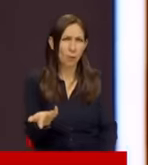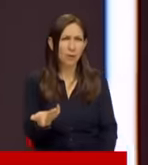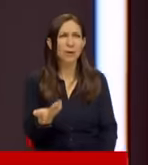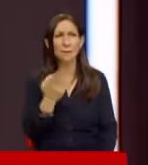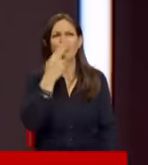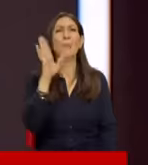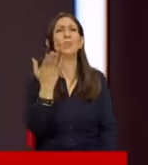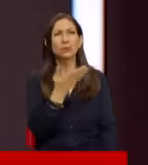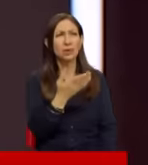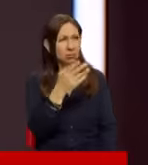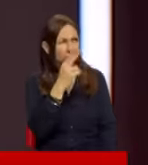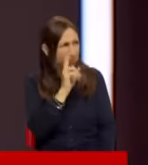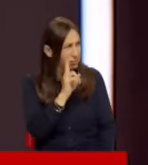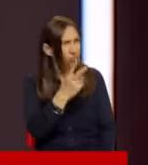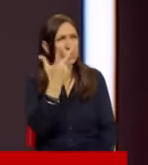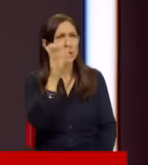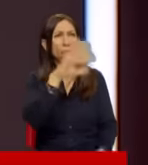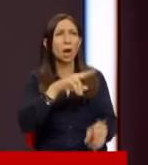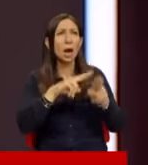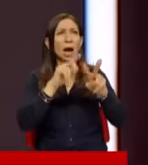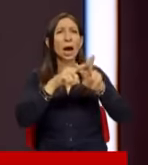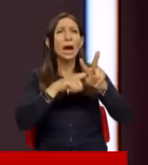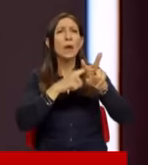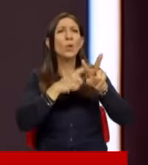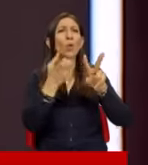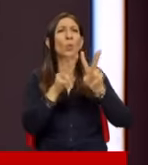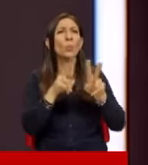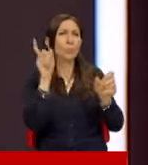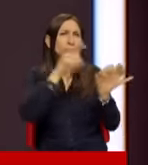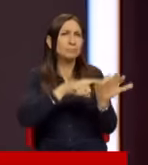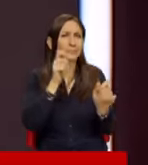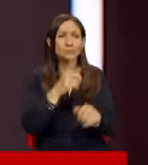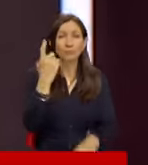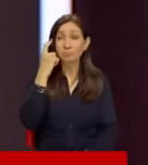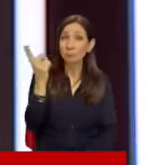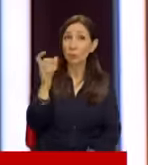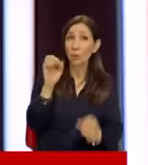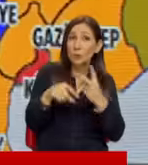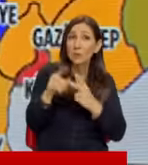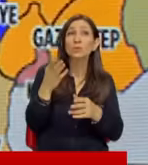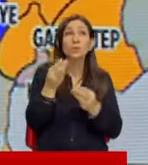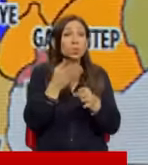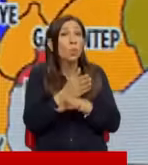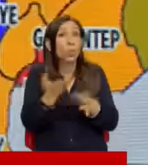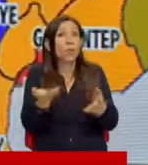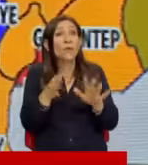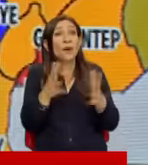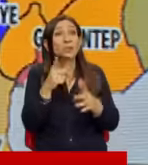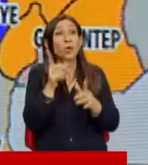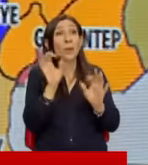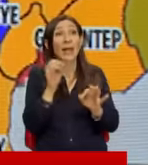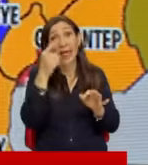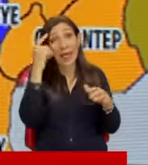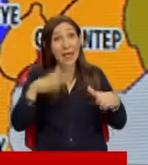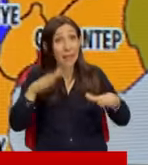Zaten beğenmiyorsan 3 ay sonra kayyum atıyorsun yani. Öyle değil mi? Ozan ne dersin? Yani çok doğru gerçekten. Ya da şöyle bir şey